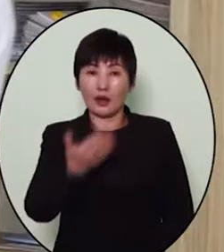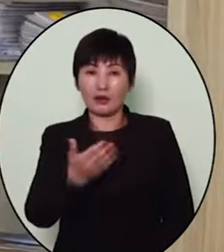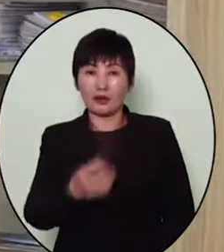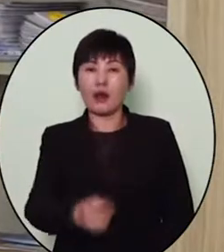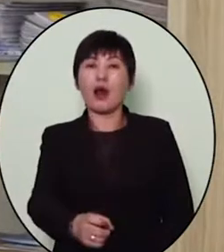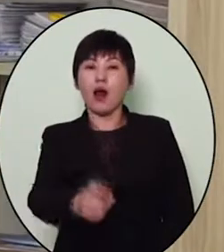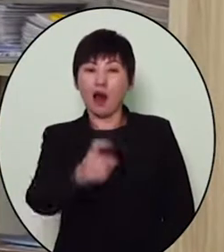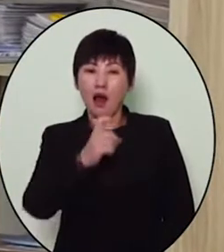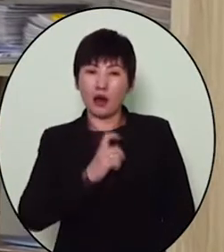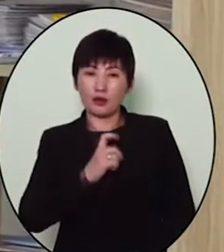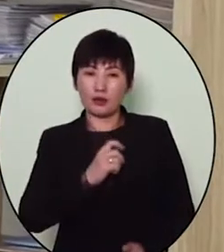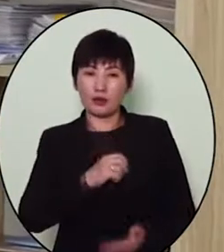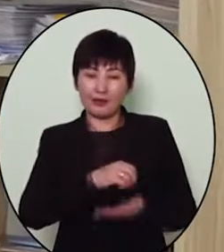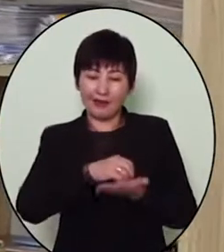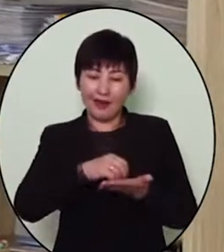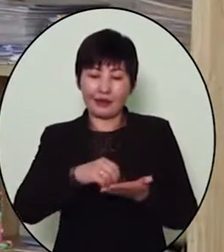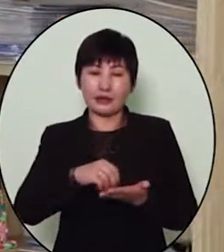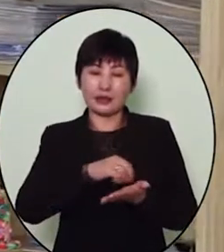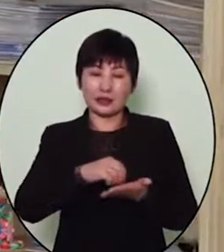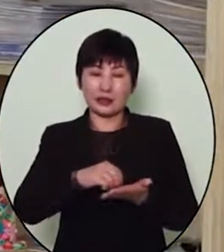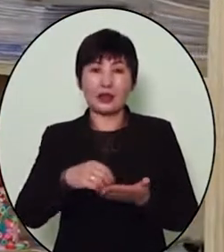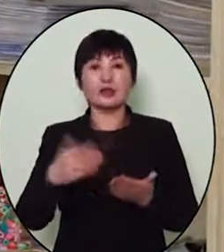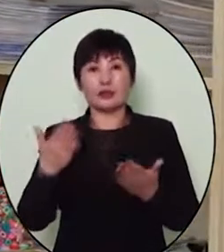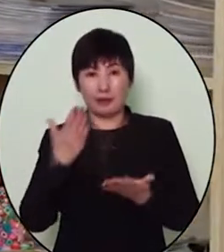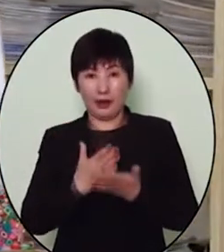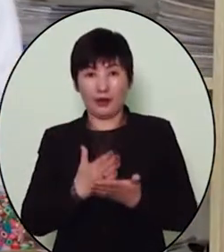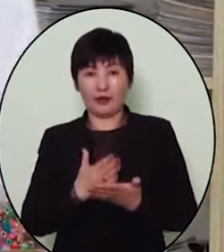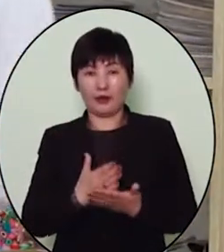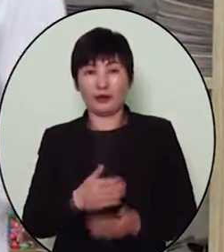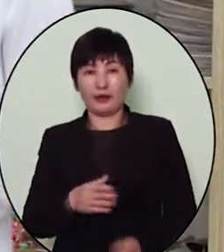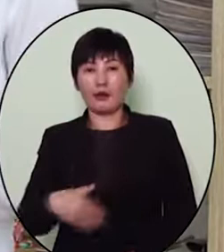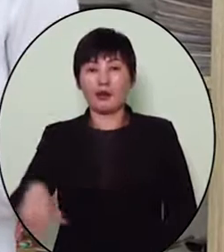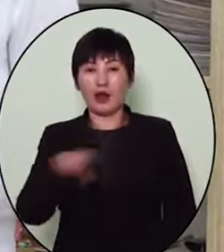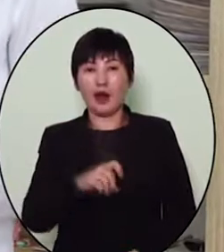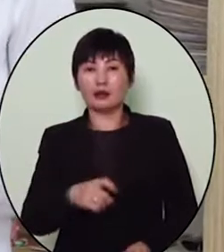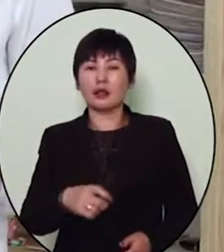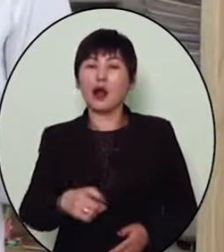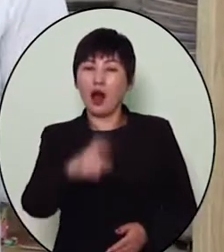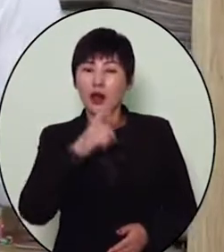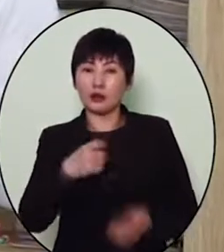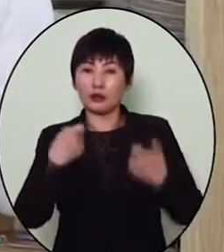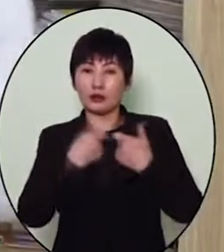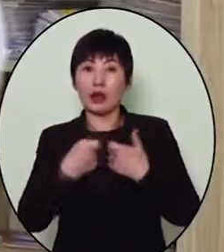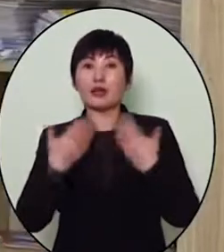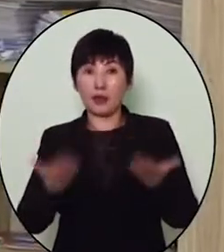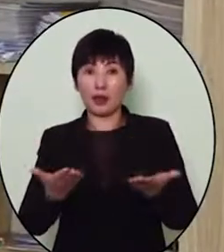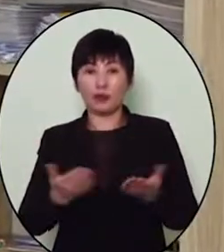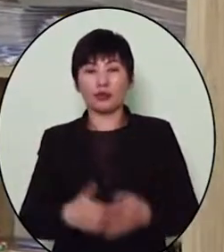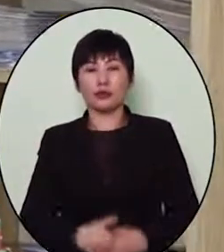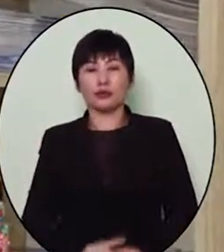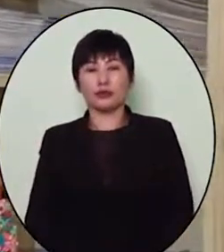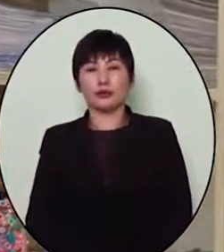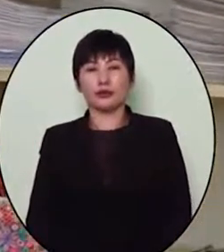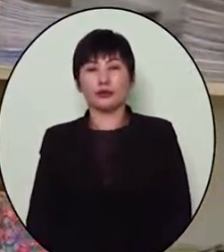Та нарыг хариулсан байх гэж багш нь найдаж байна. Тэгвэл дараах хариулт та нарын хариулсан хариулттай таарч байна